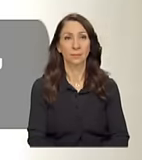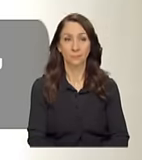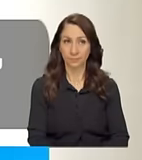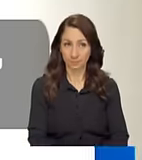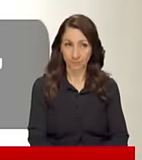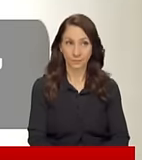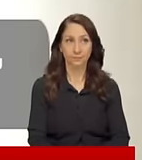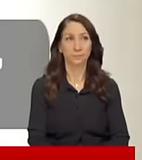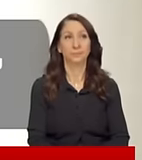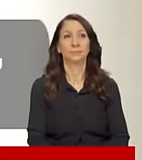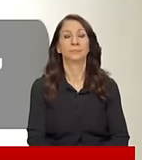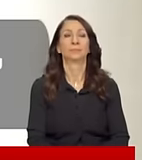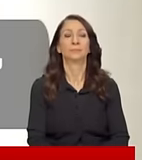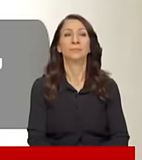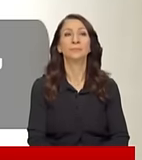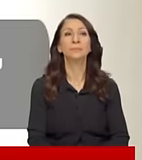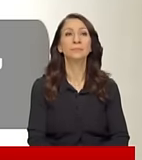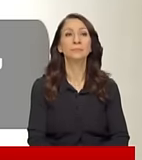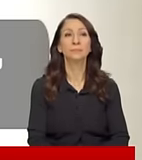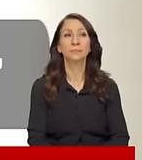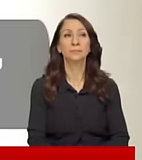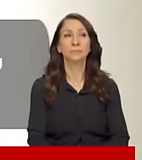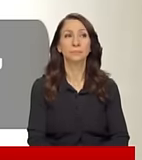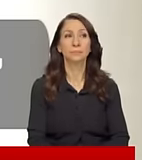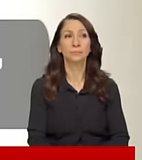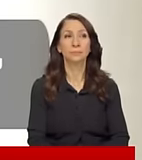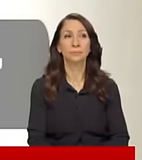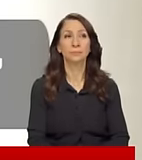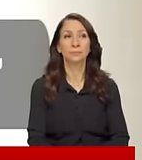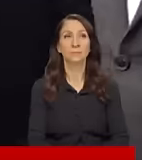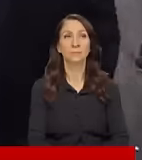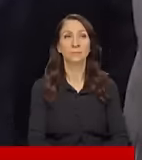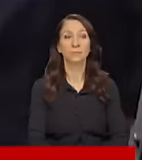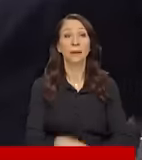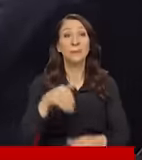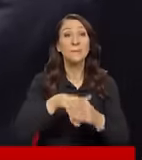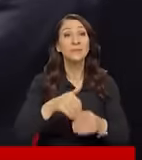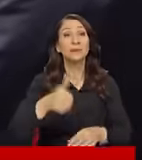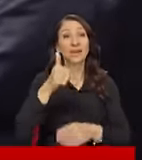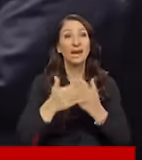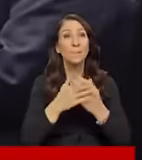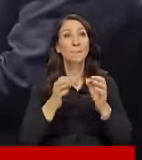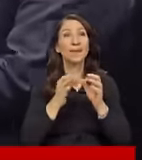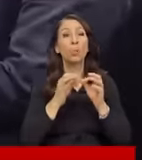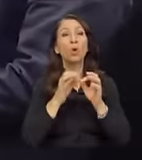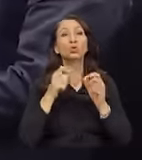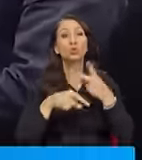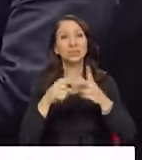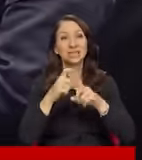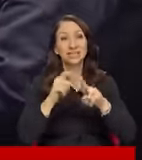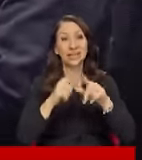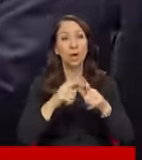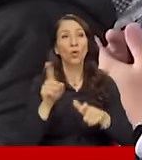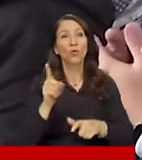verdi? İnsanları arıyorsunuz. Yarı tehdit var, yarı şantaj var, yarı rüşvet var. Meclis Başkan Vekili Bekir Bozdağ da Şanlıurfa'ya